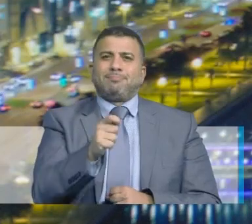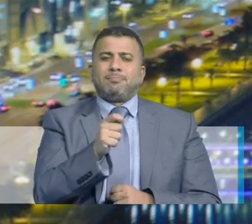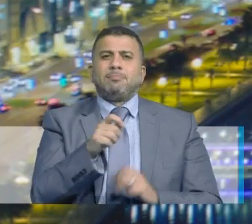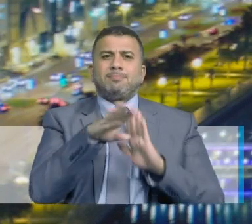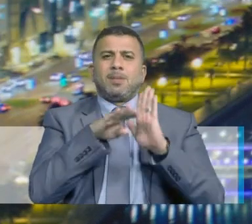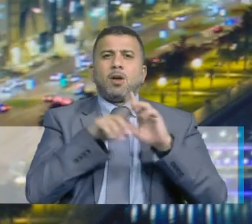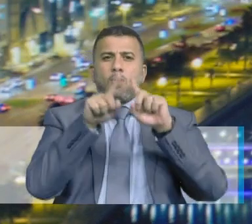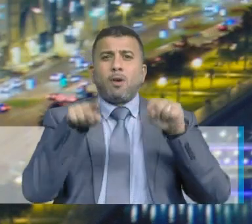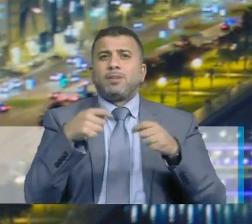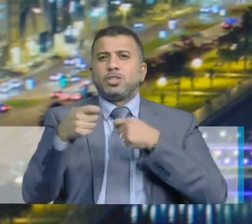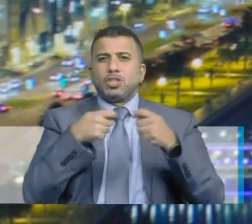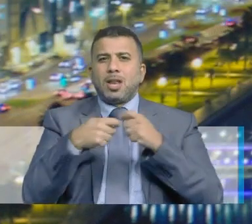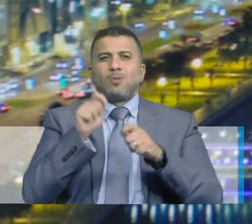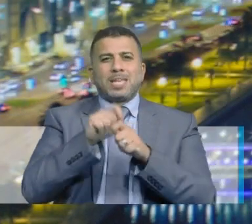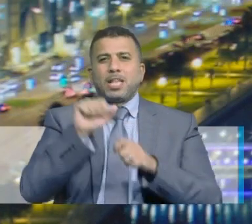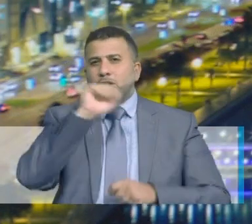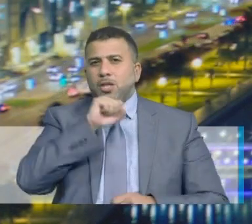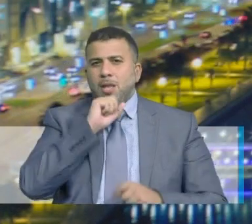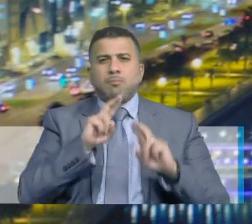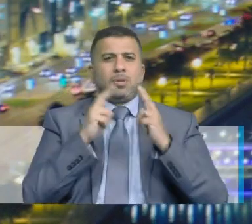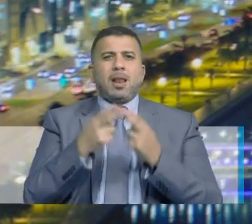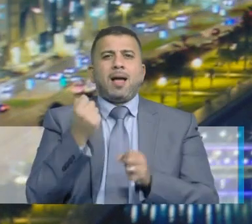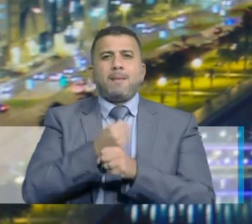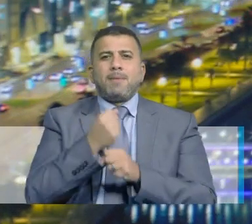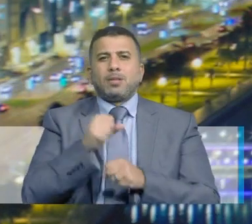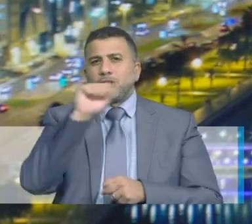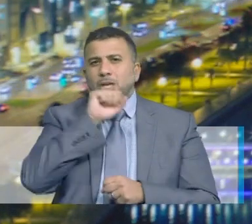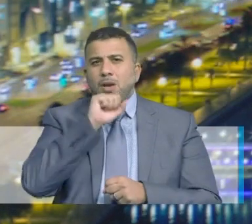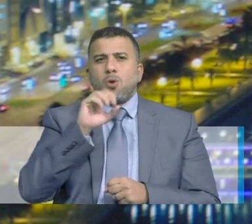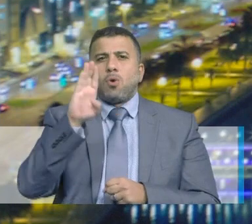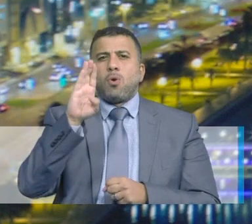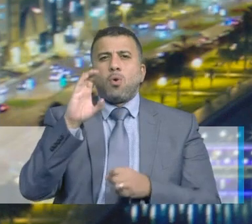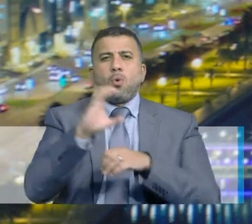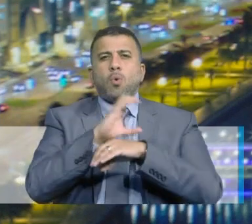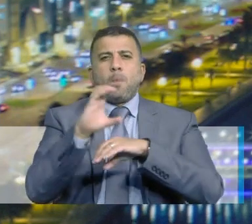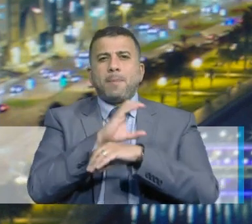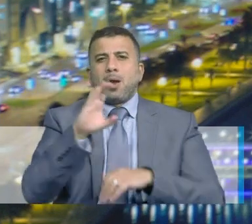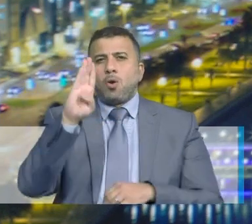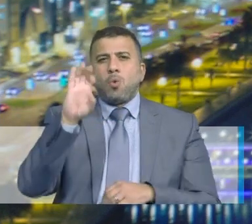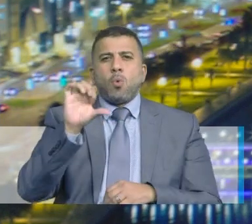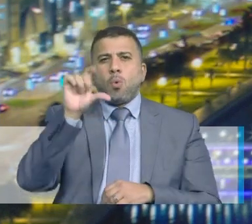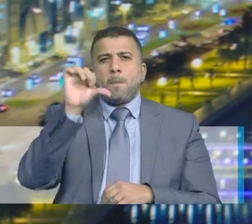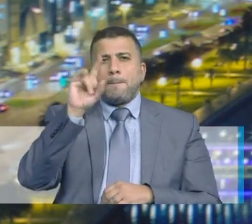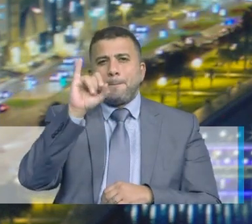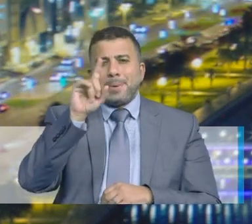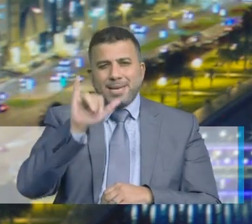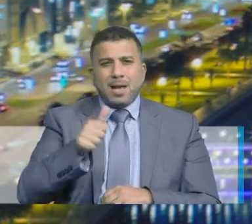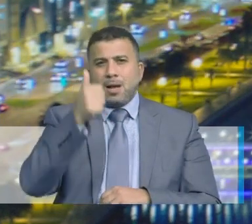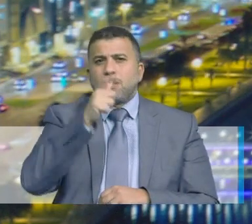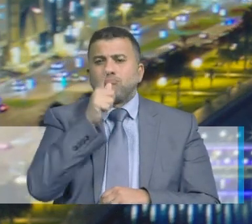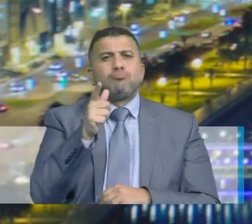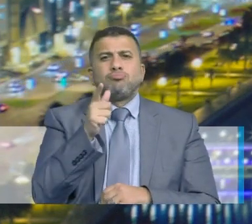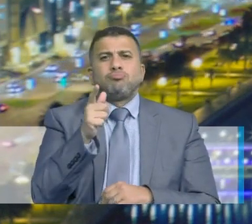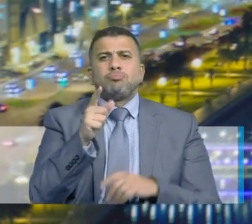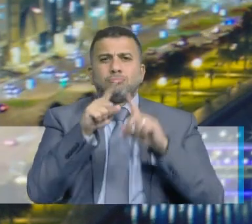نظمت غرفه وتجاره وصناعه الشارقه ملتقى الاعمال بين الشارقه وكولومبيا حيث زار وفد من كولومبيا غرفه